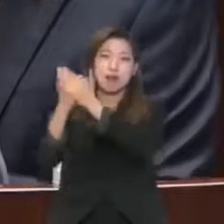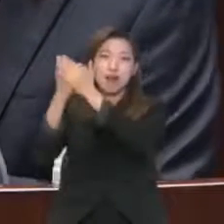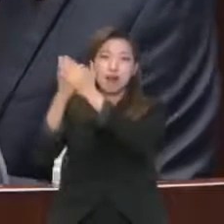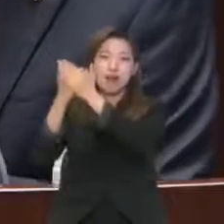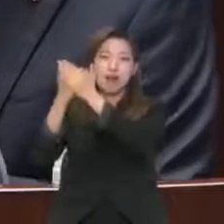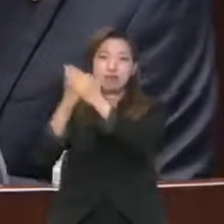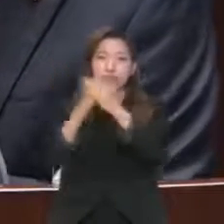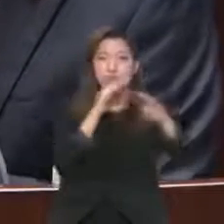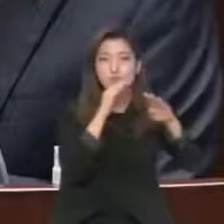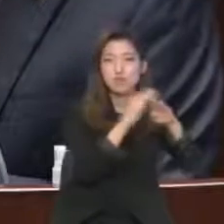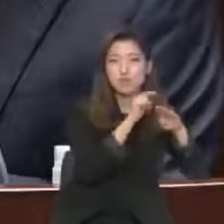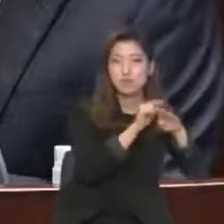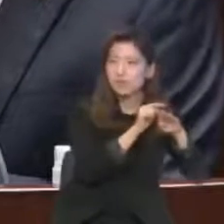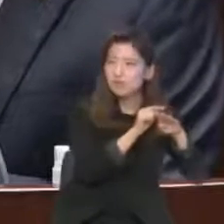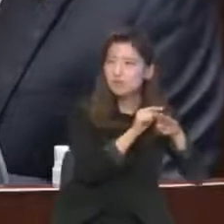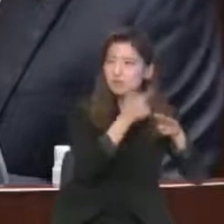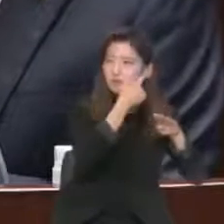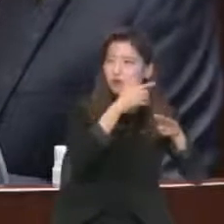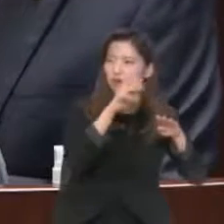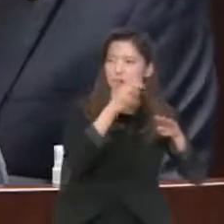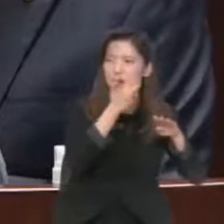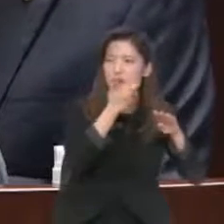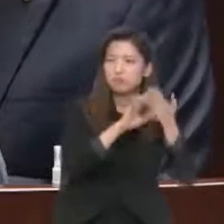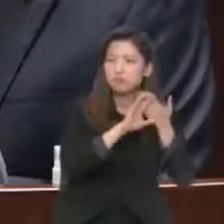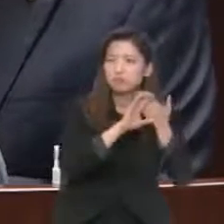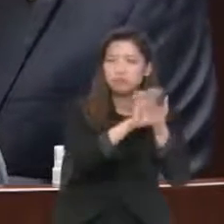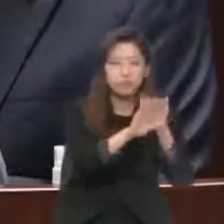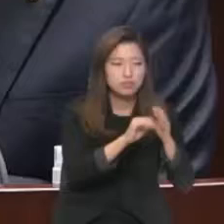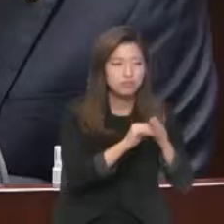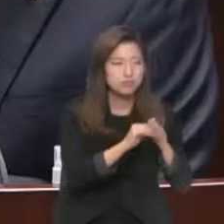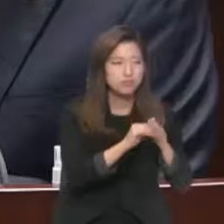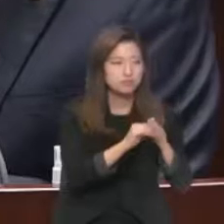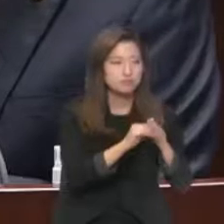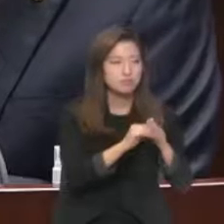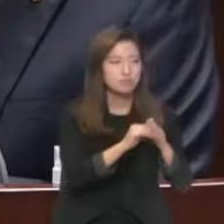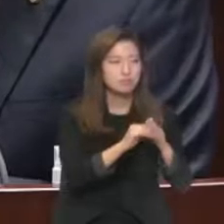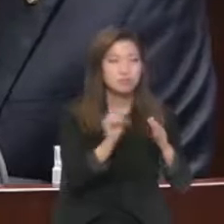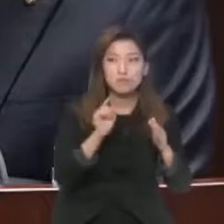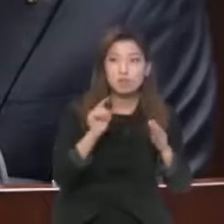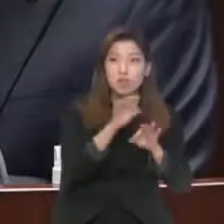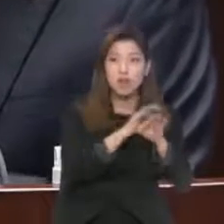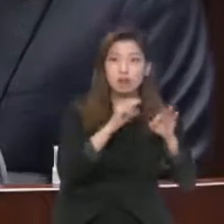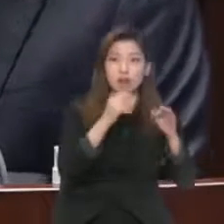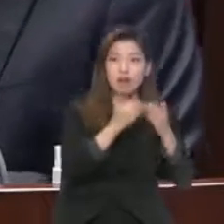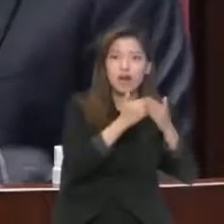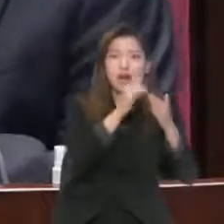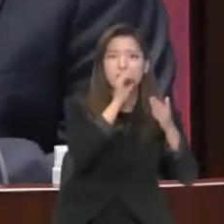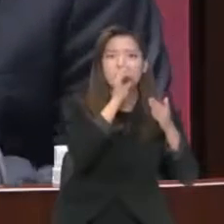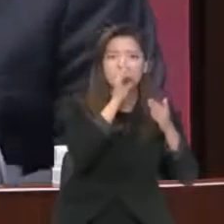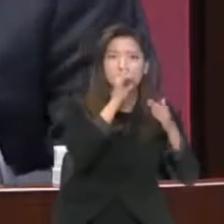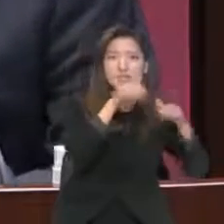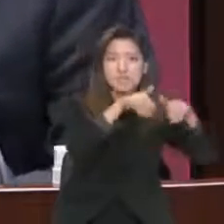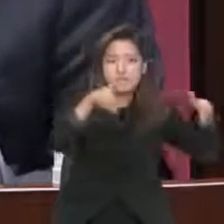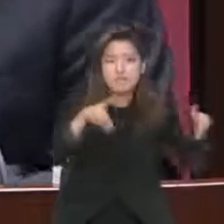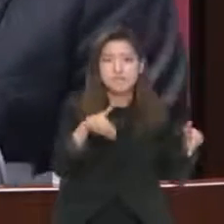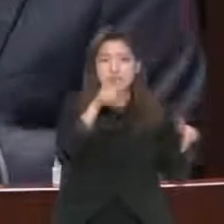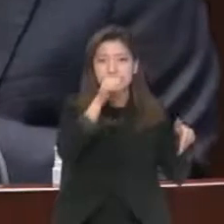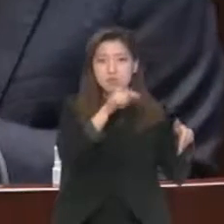국가의 안전을 기하려는 그런 보호하려는 마음이 저는 충분히 이해가 됩니다. 그럼에도 불구하고 그렇기 때문에